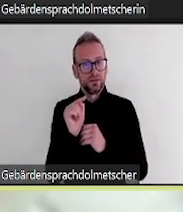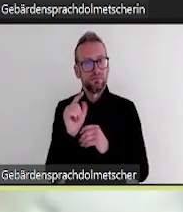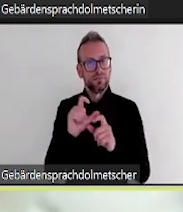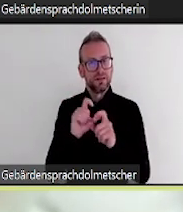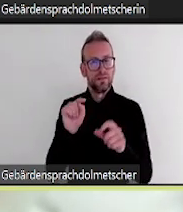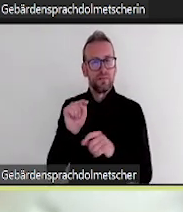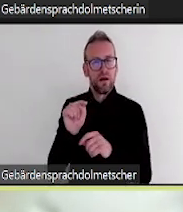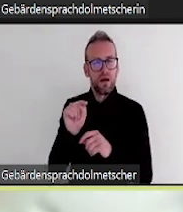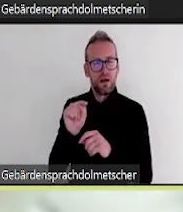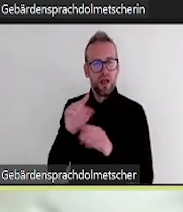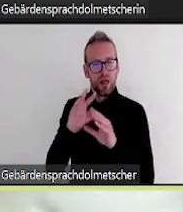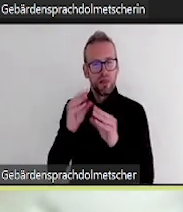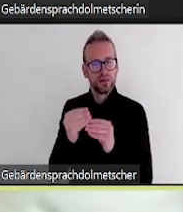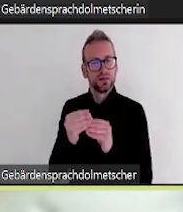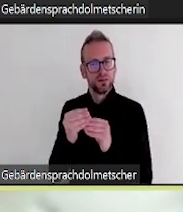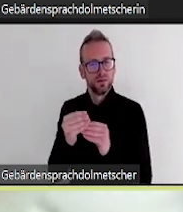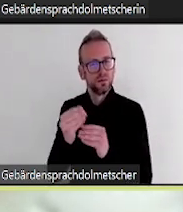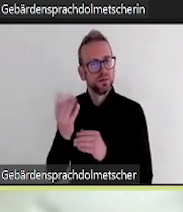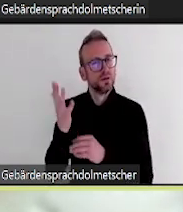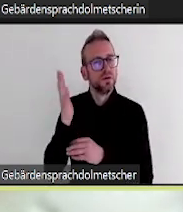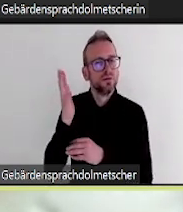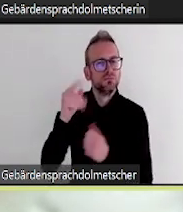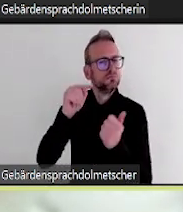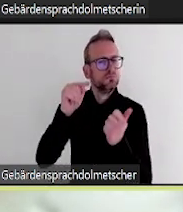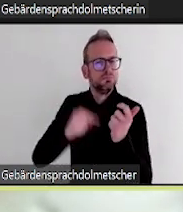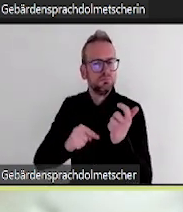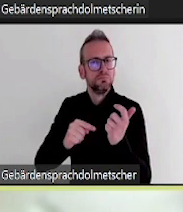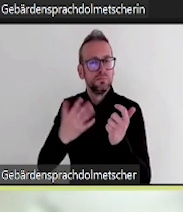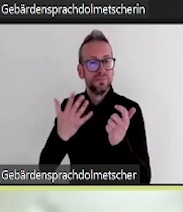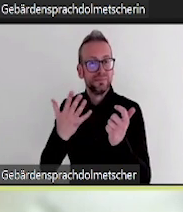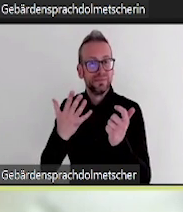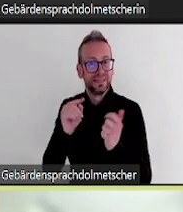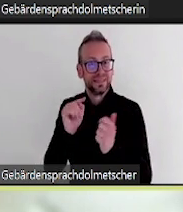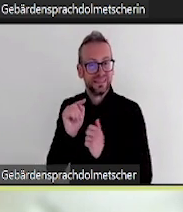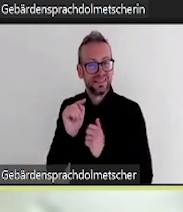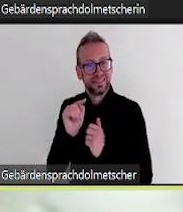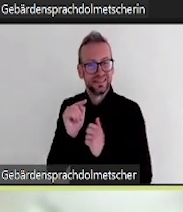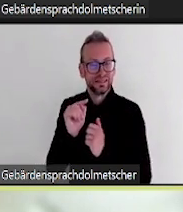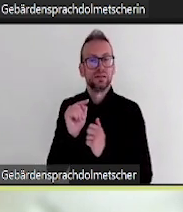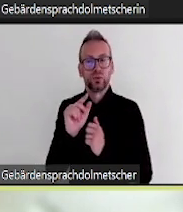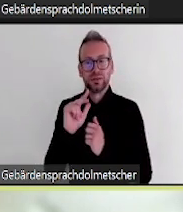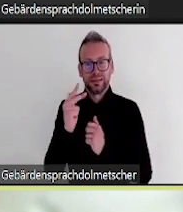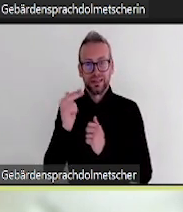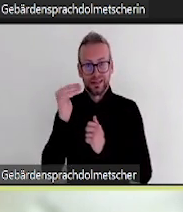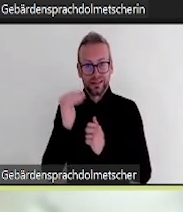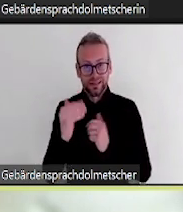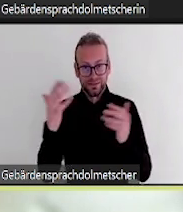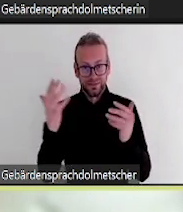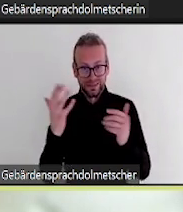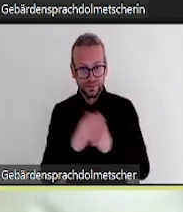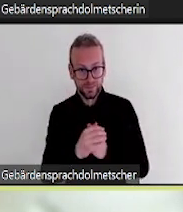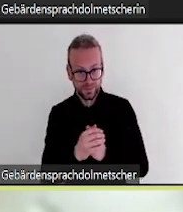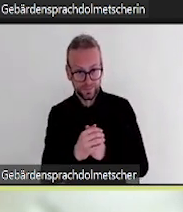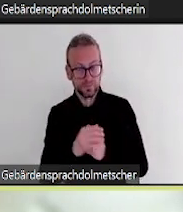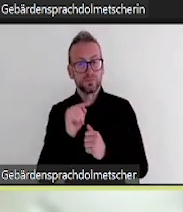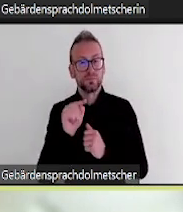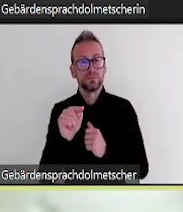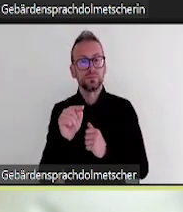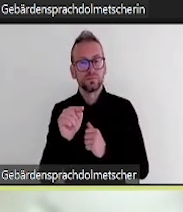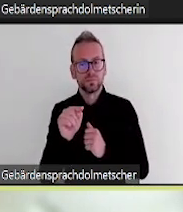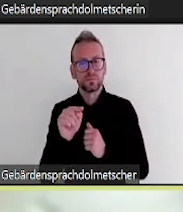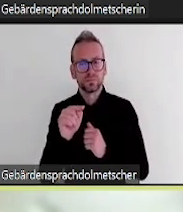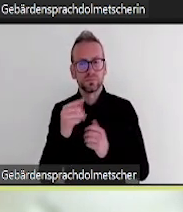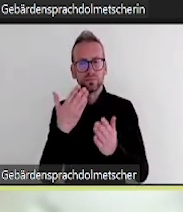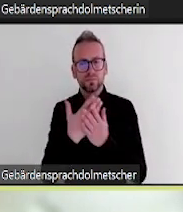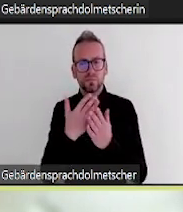genau diese Angaben sind eigentlich total überflüssig, weil sie eben gar keine Informationen über das Bild oder die